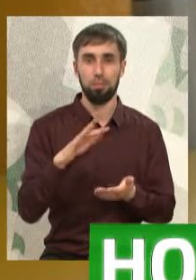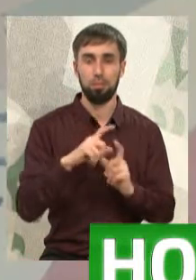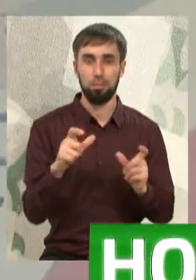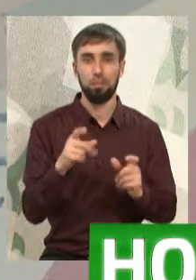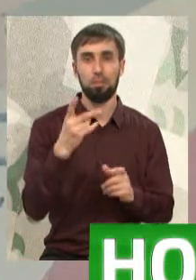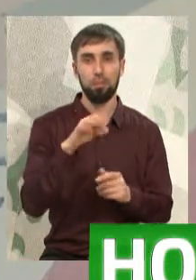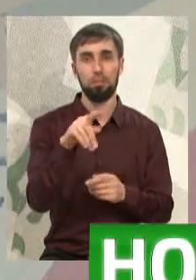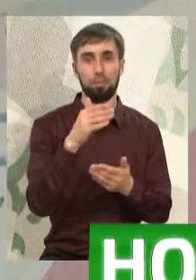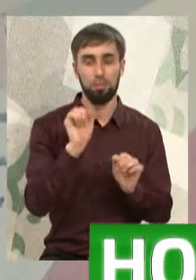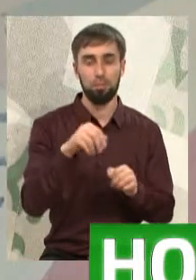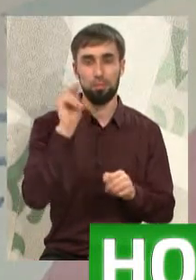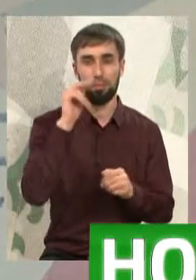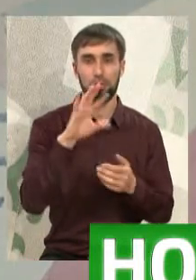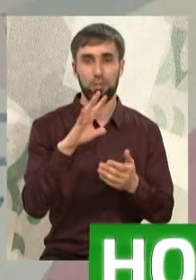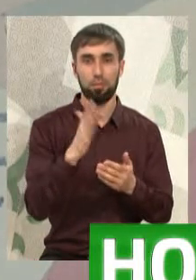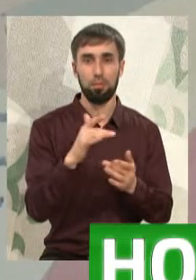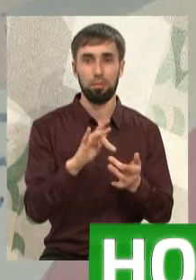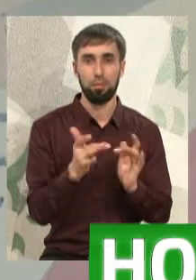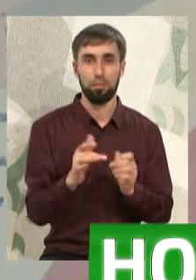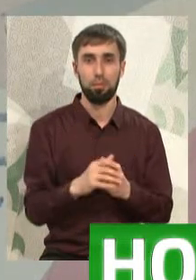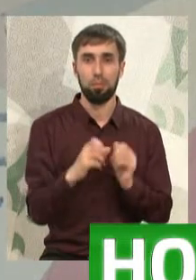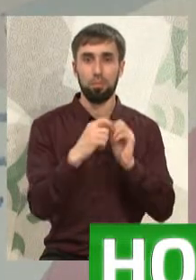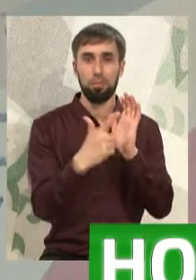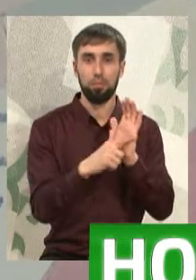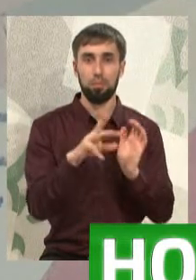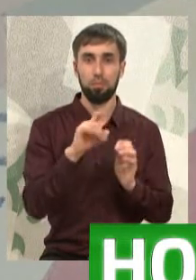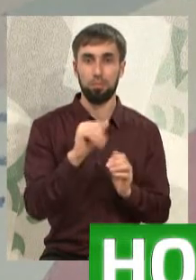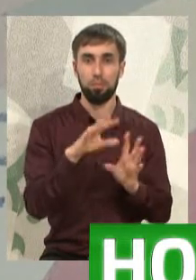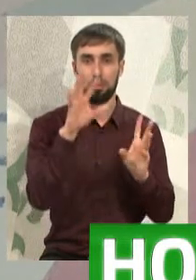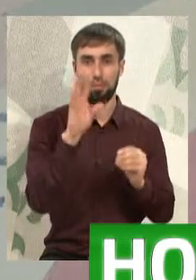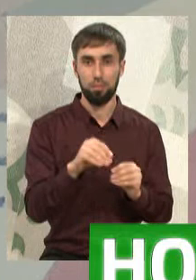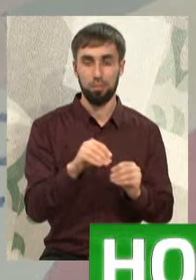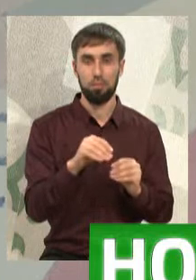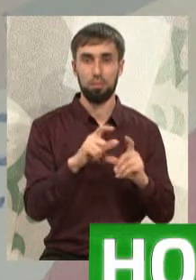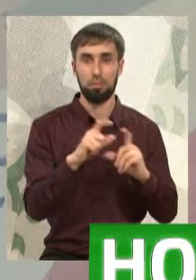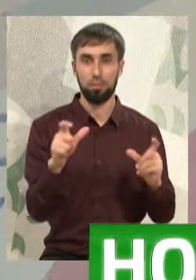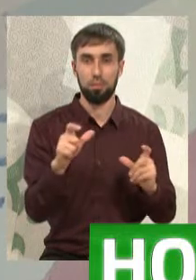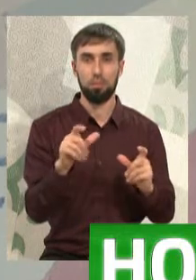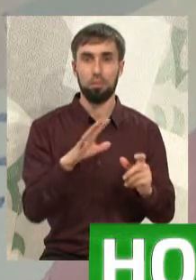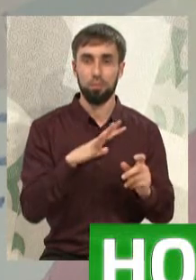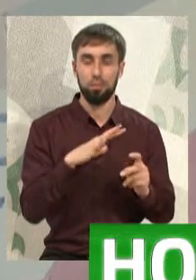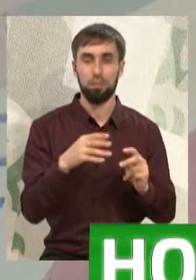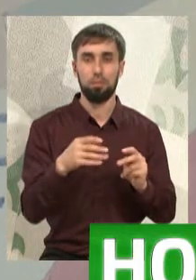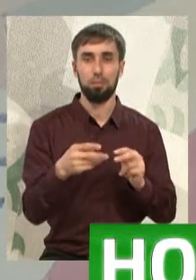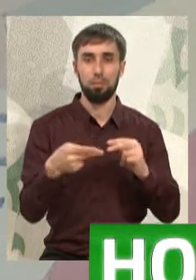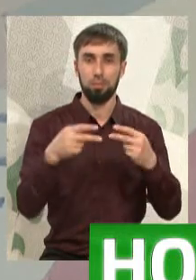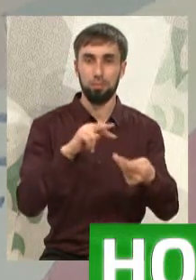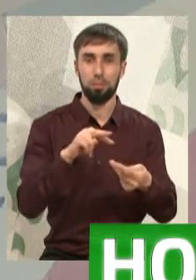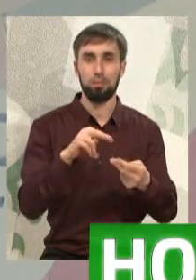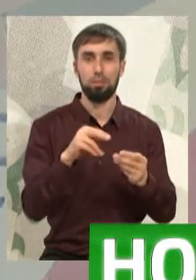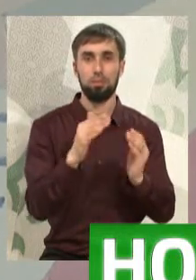ответственность. 17 марта все образовательные учреждения и учреждения СПО переведены на дистанционное